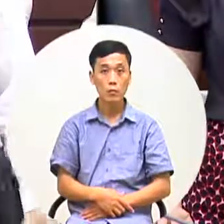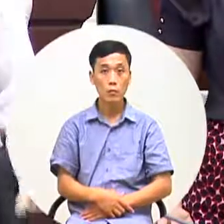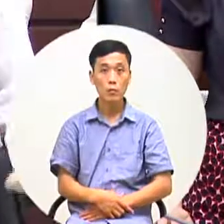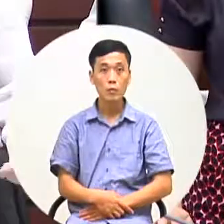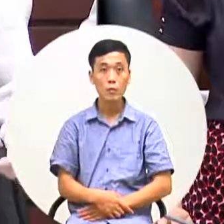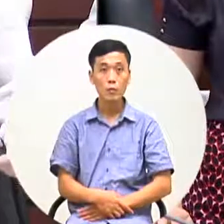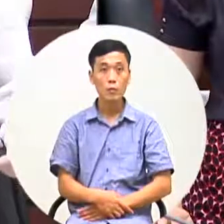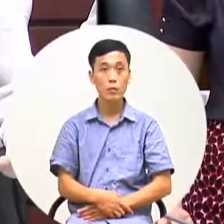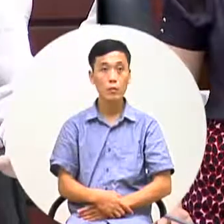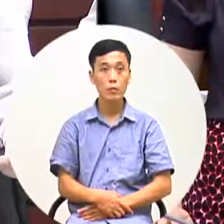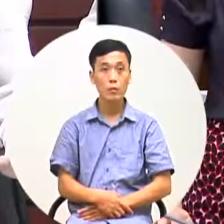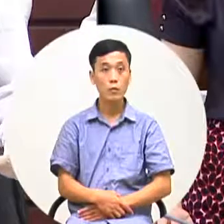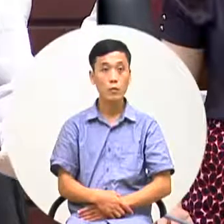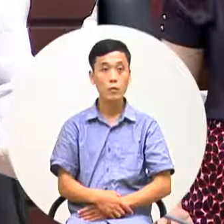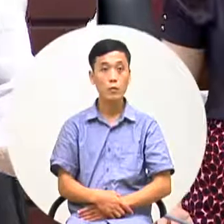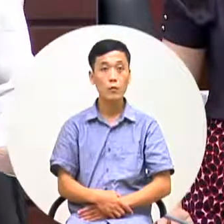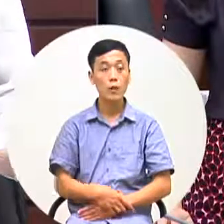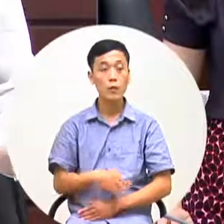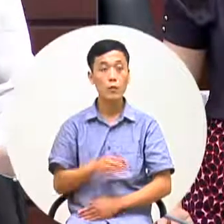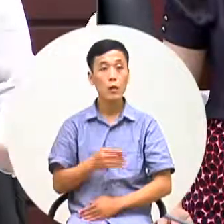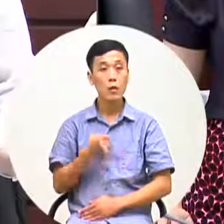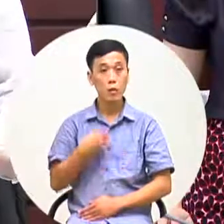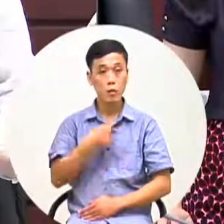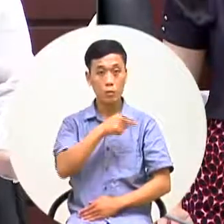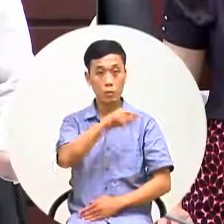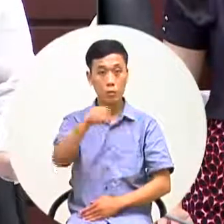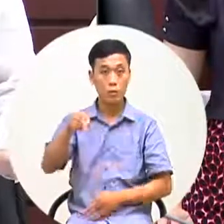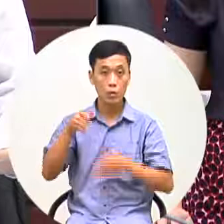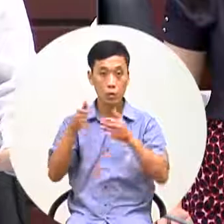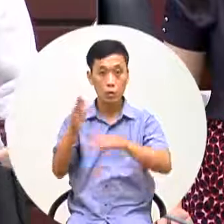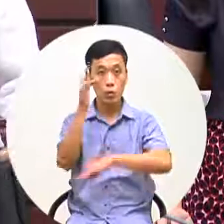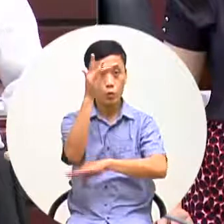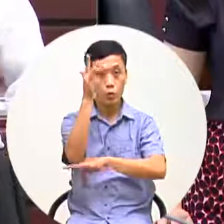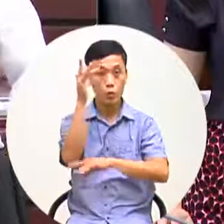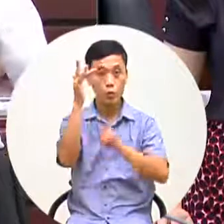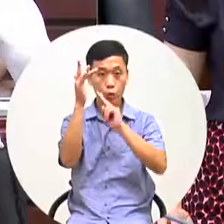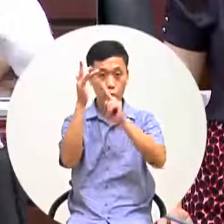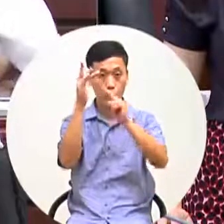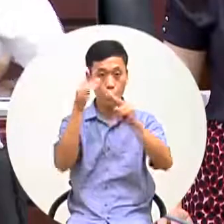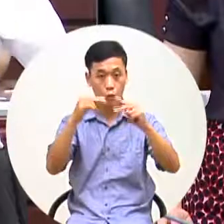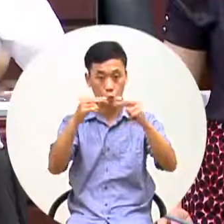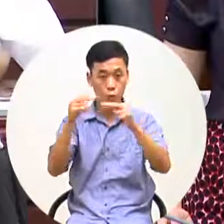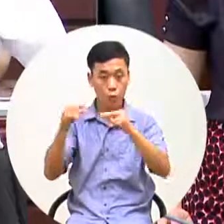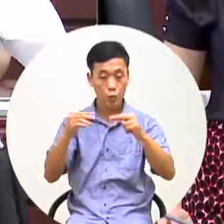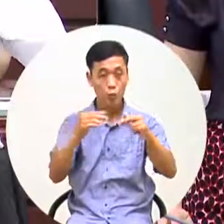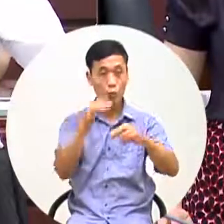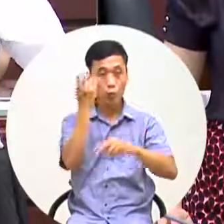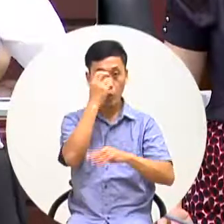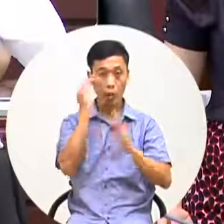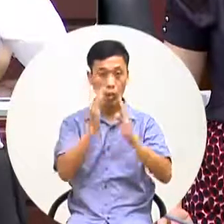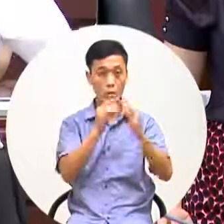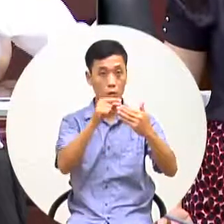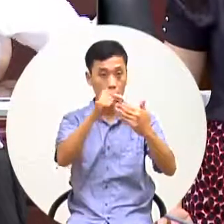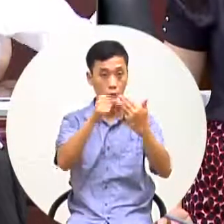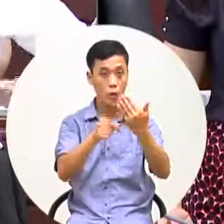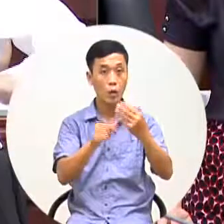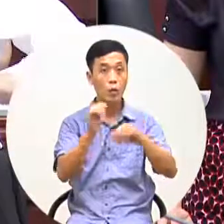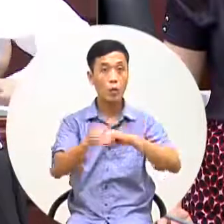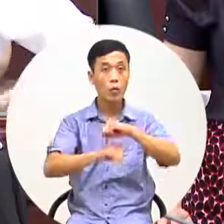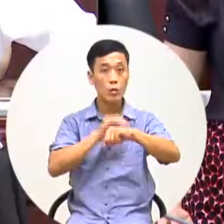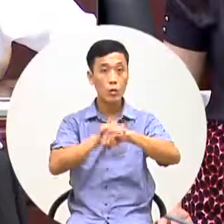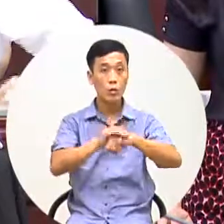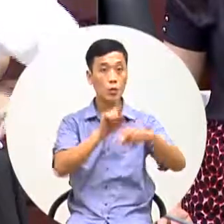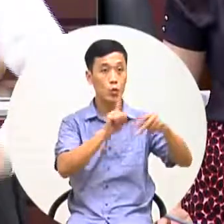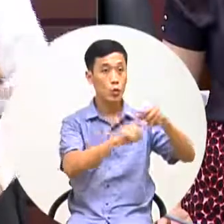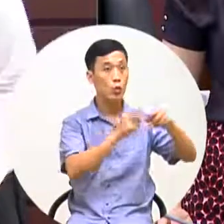当然，我们在这个树木修剪的管理办法出来，这些所有的包括中央各单位都会